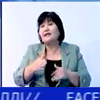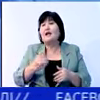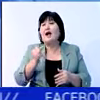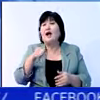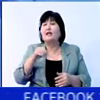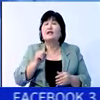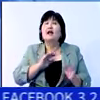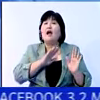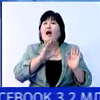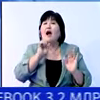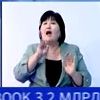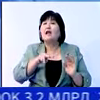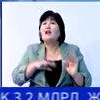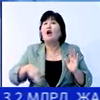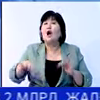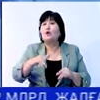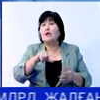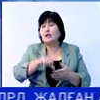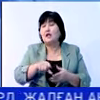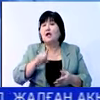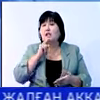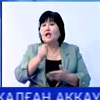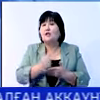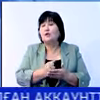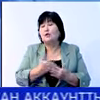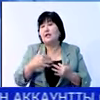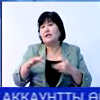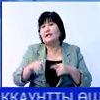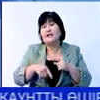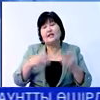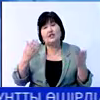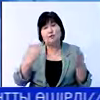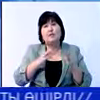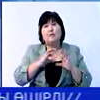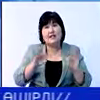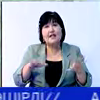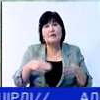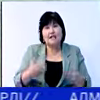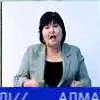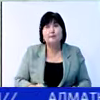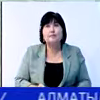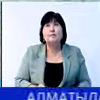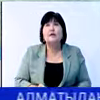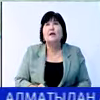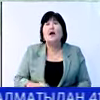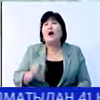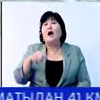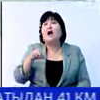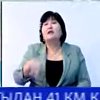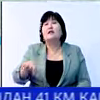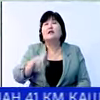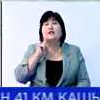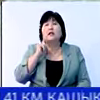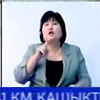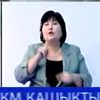Арал ауданына келді. Облыстық жастар ресурстық орталығындағы жарасты шара туралы келесі бейне материалымызда. Айдында өлкенің жастары